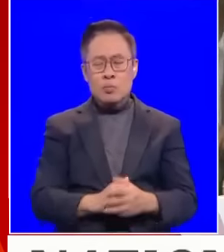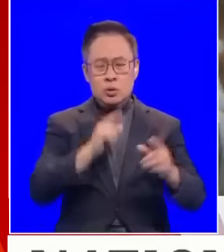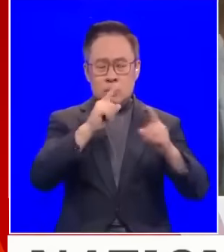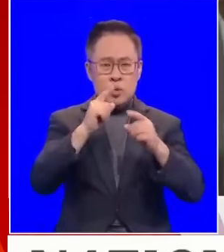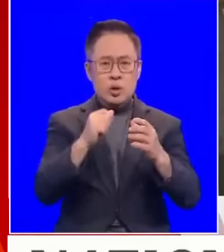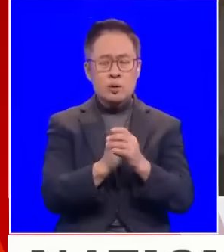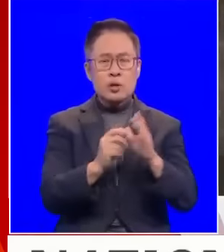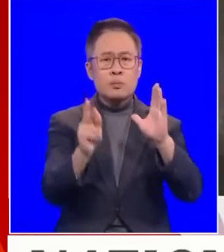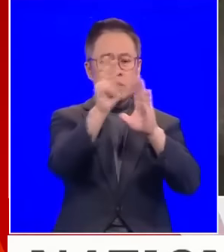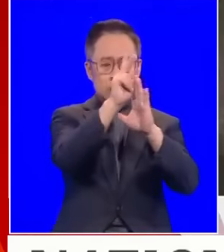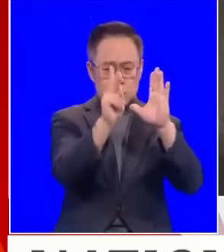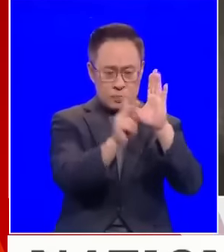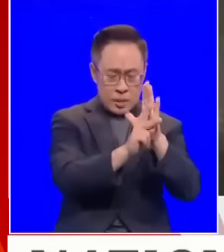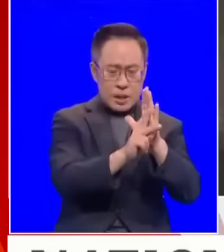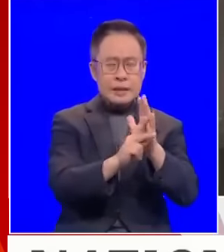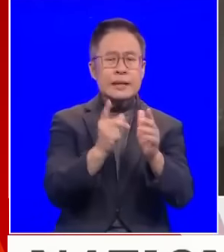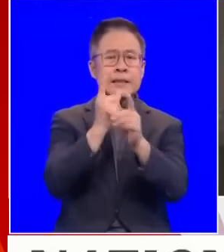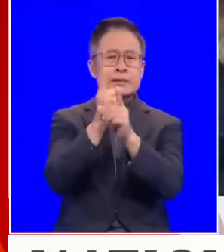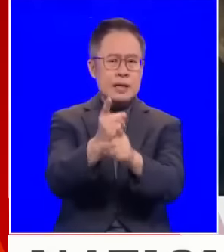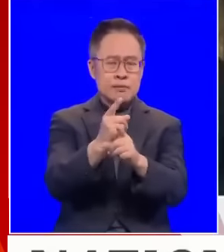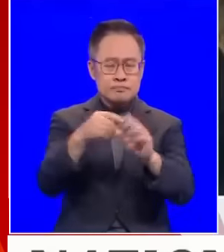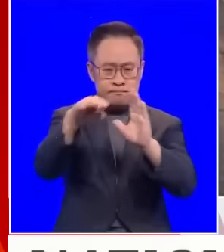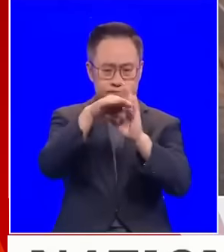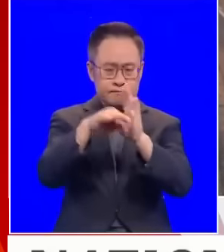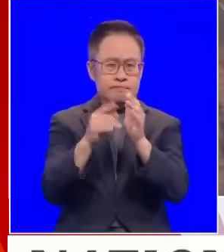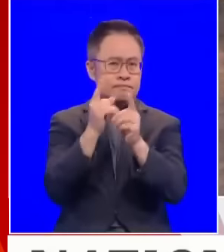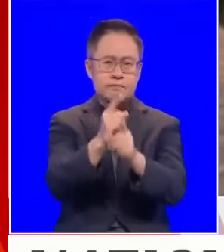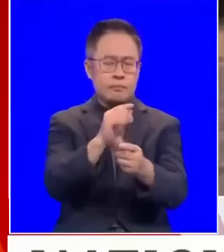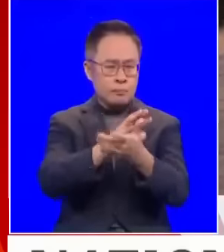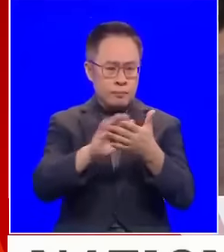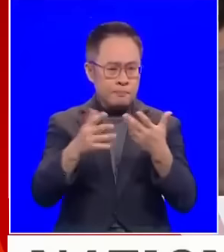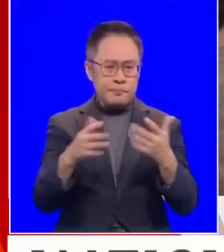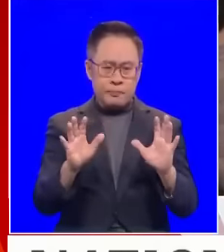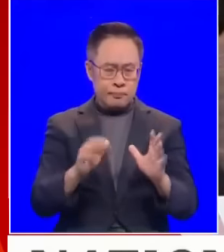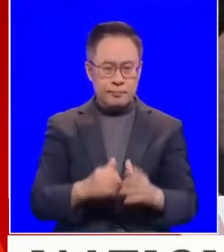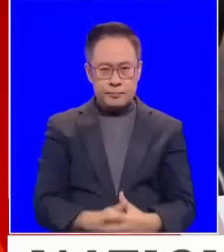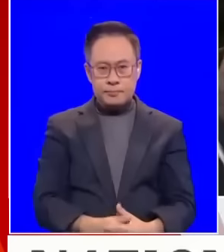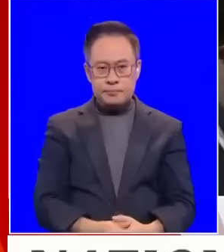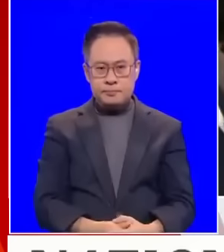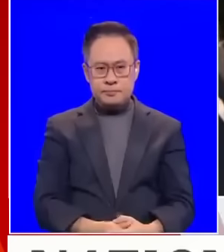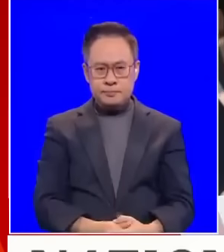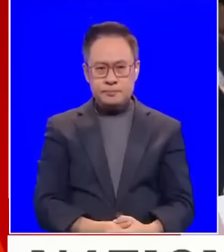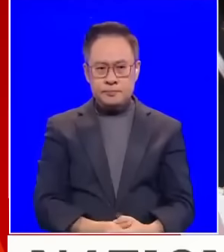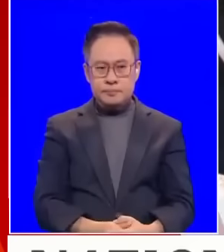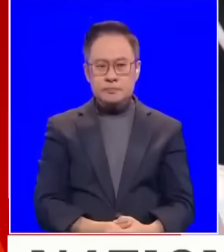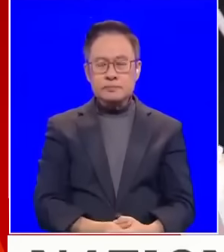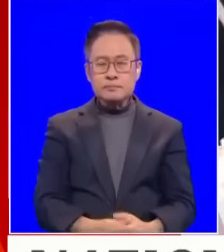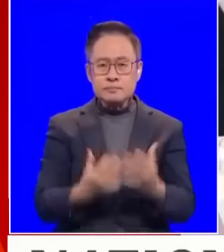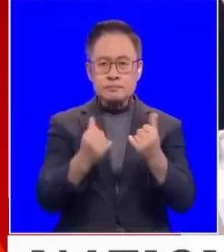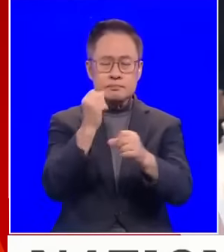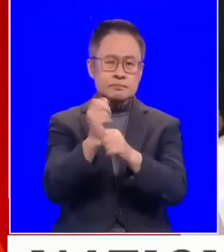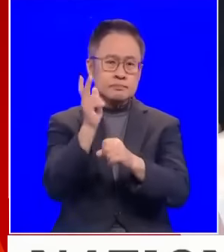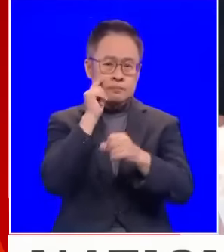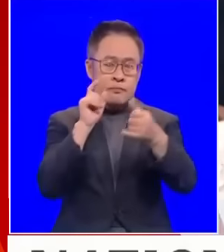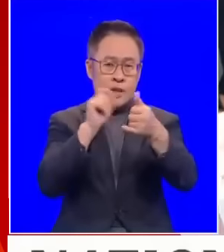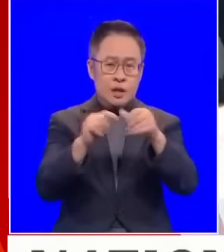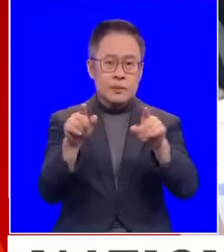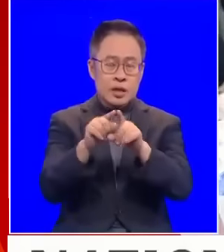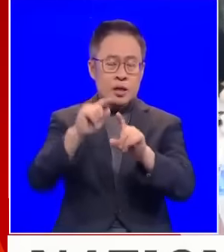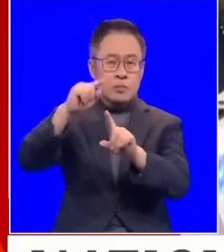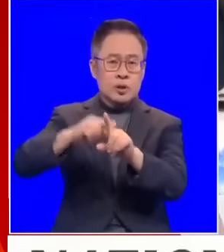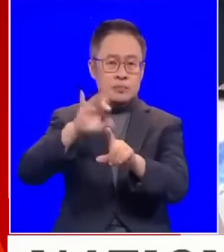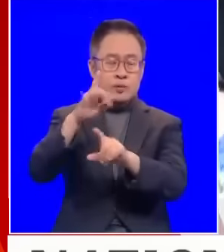ฎหมายกำกับเอาไว้อยู่แล้วขณะเดียวกันคุณผู้ชมคะก็นักข่าวถามอีกแหละแล้ววันที่14สิงหาคมในเห